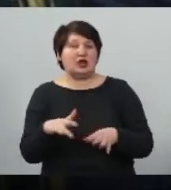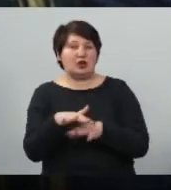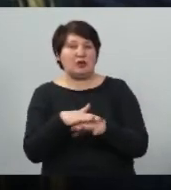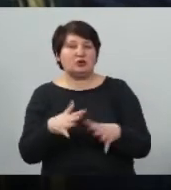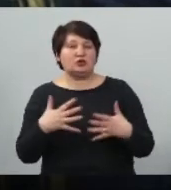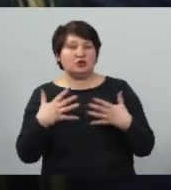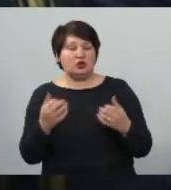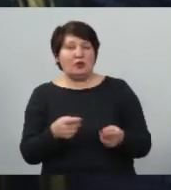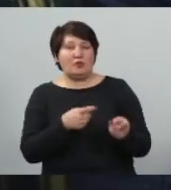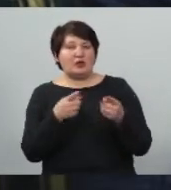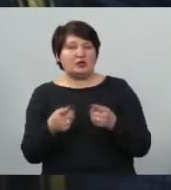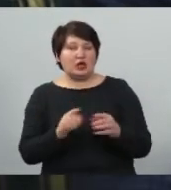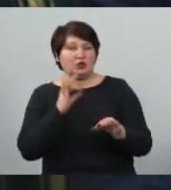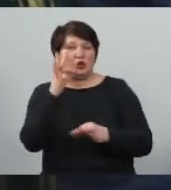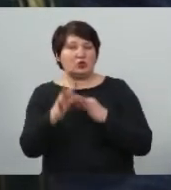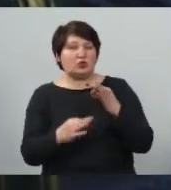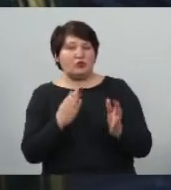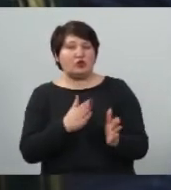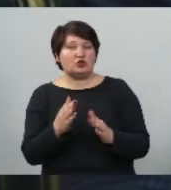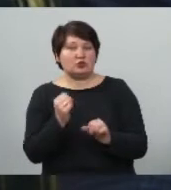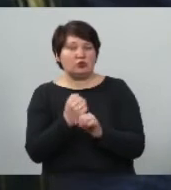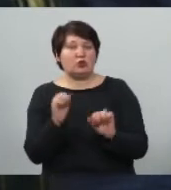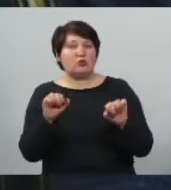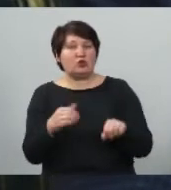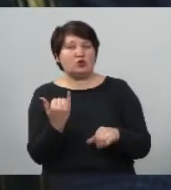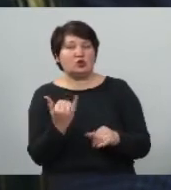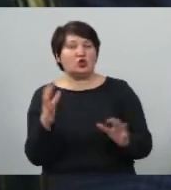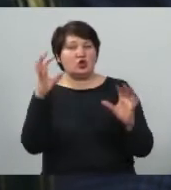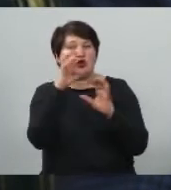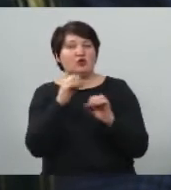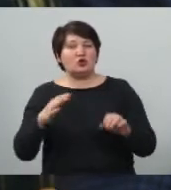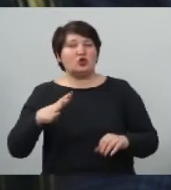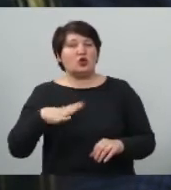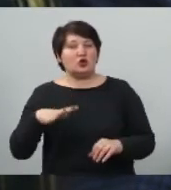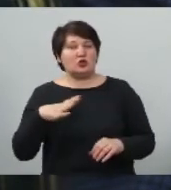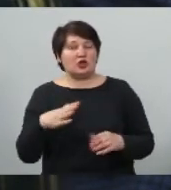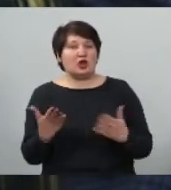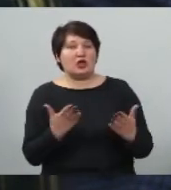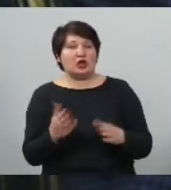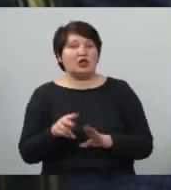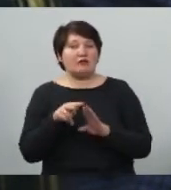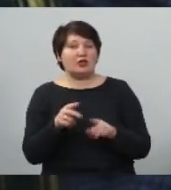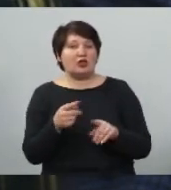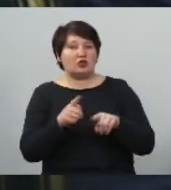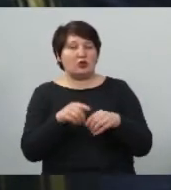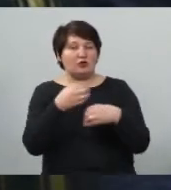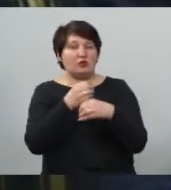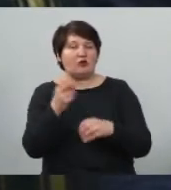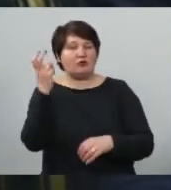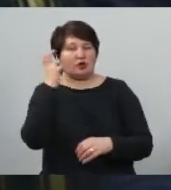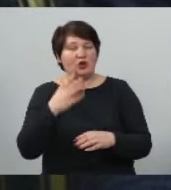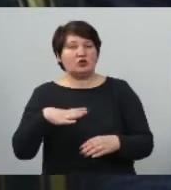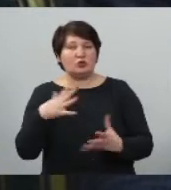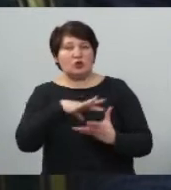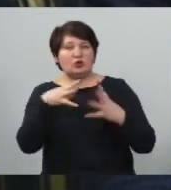режим роботи, тому ми очікуємо навіть, можливо, сьогодні і вночі, в залежності від того, яке буде навантаження по лабораторії в Києві, очікуємо результатів по